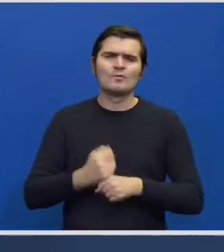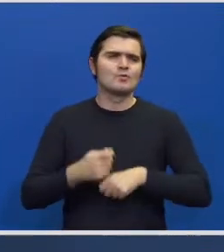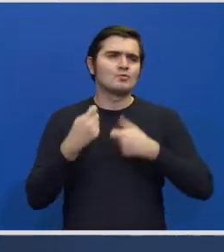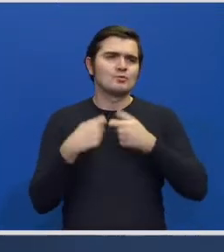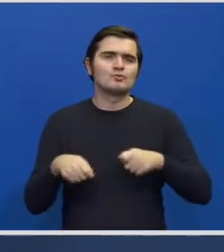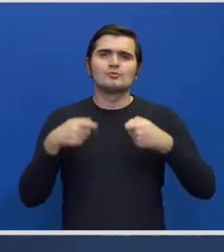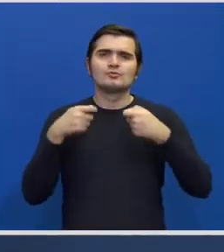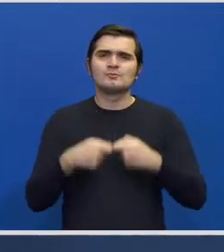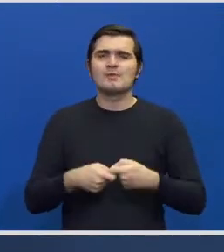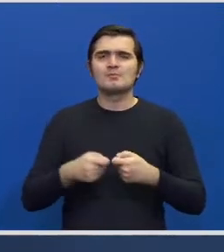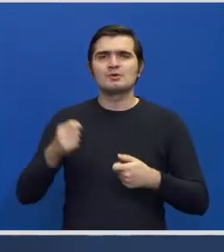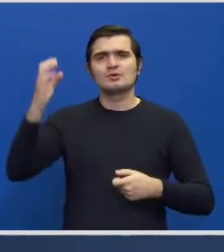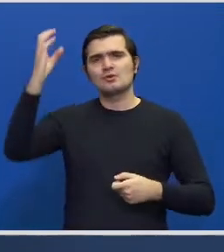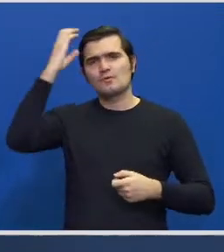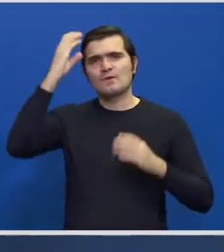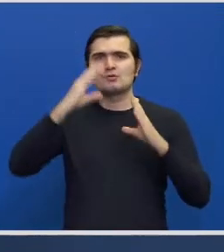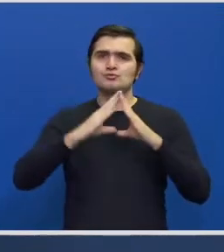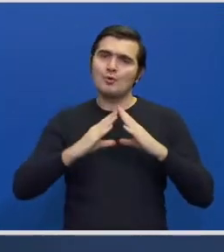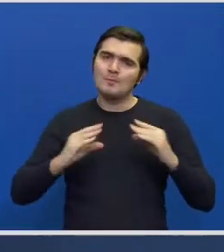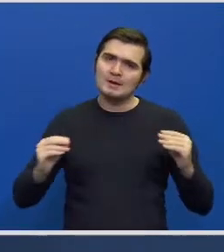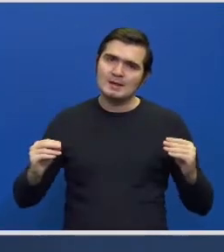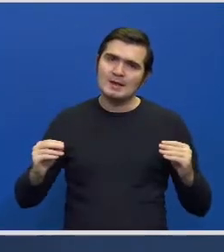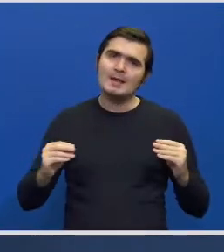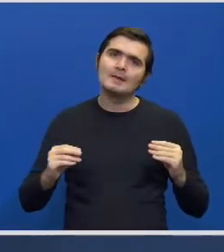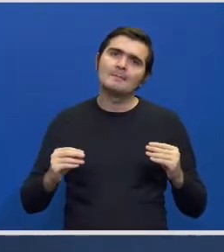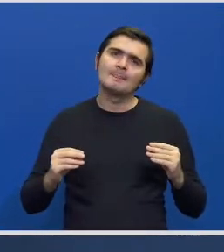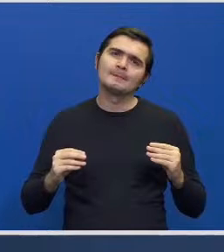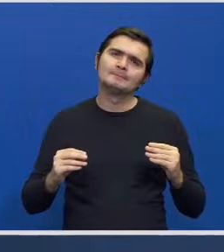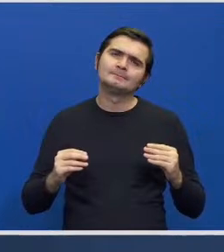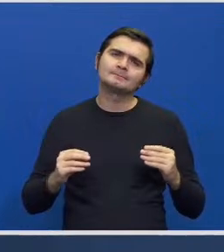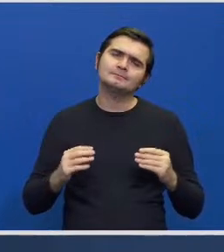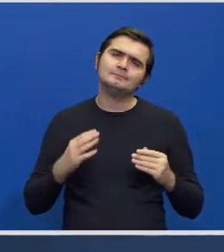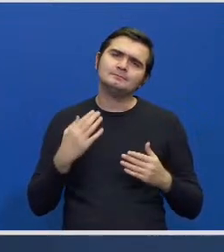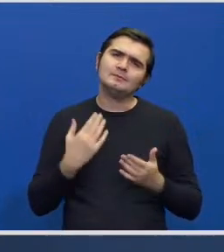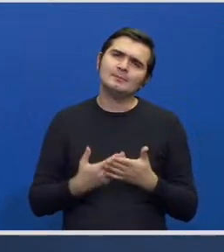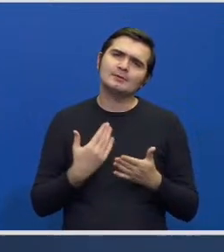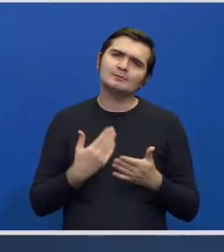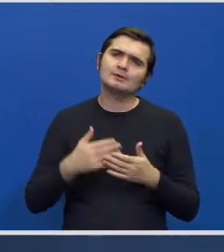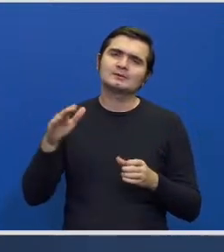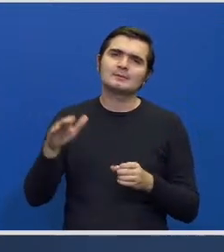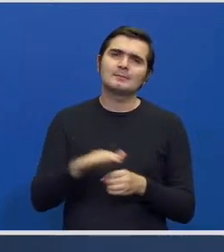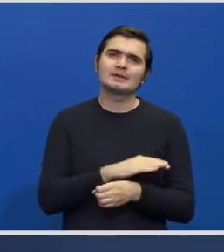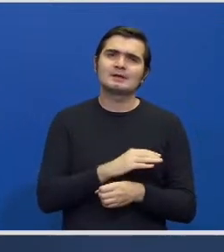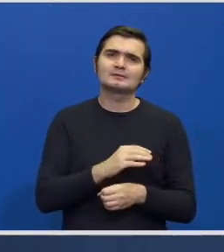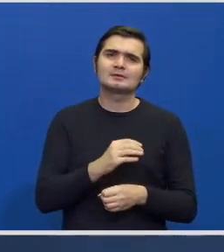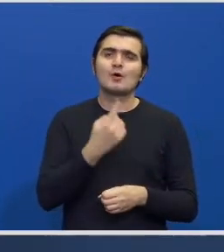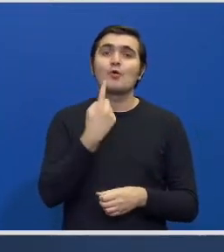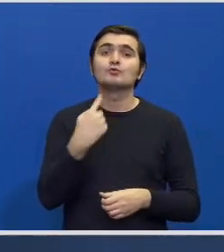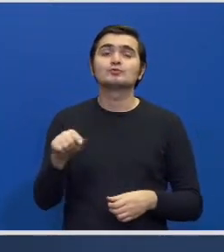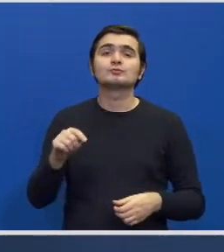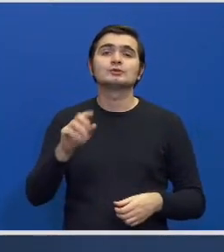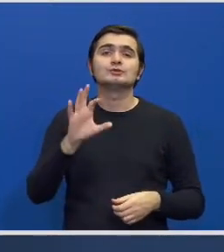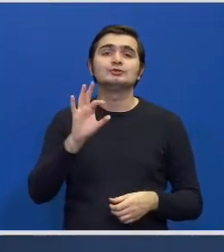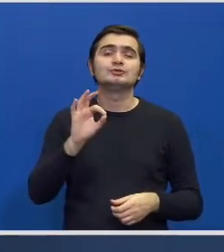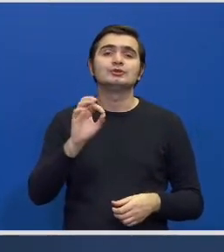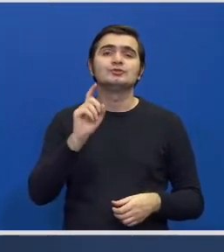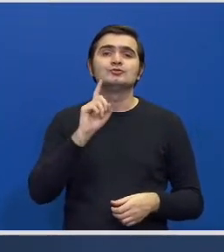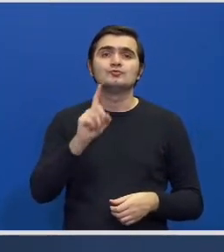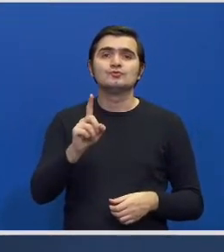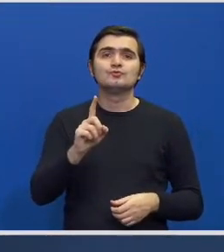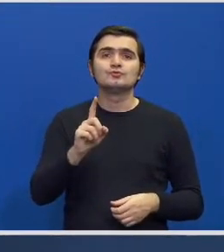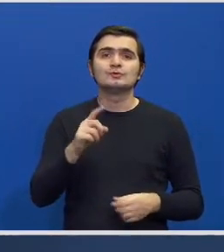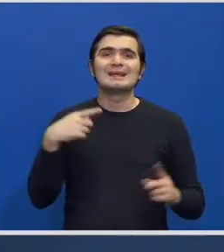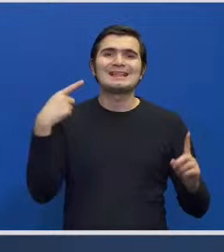asiduă depusă de toți membrii Guvernului României, pentru a îndeplini un număr